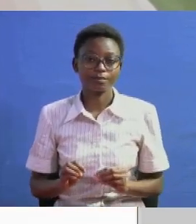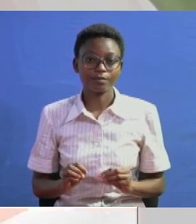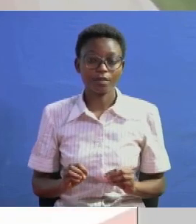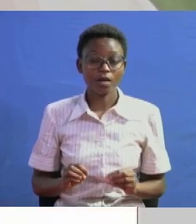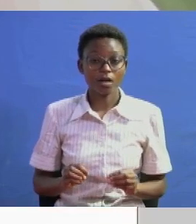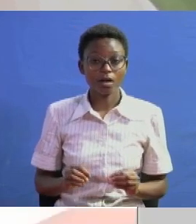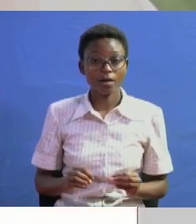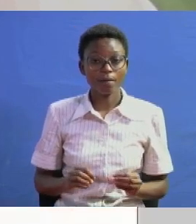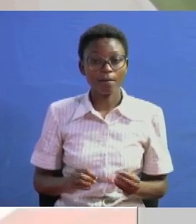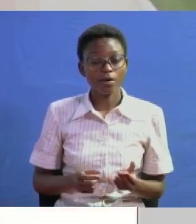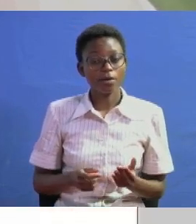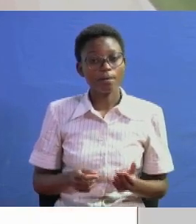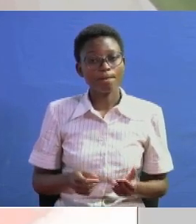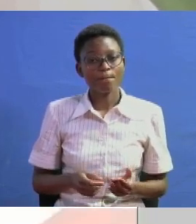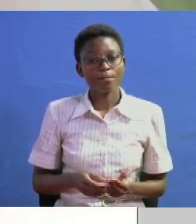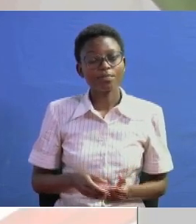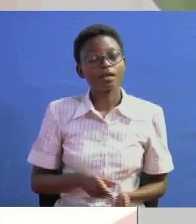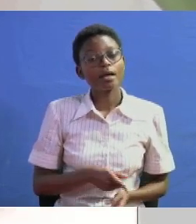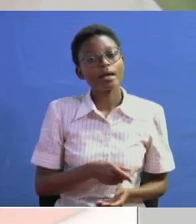Gazeti wanaweza kueneza mambo.